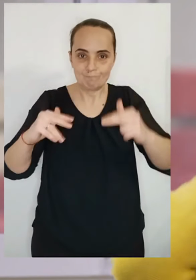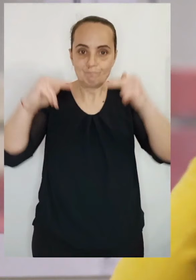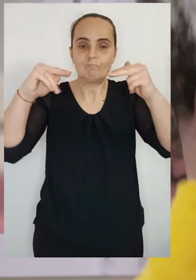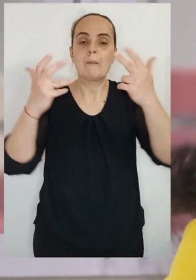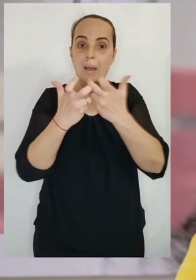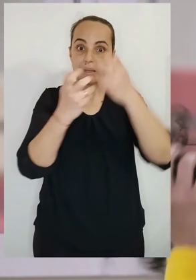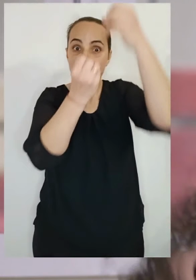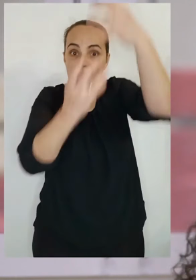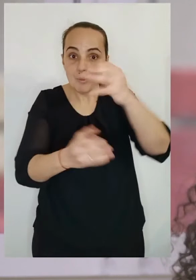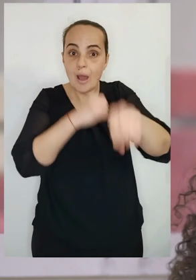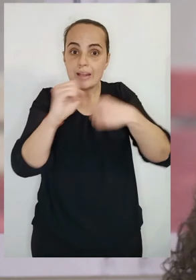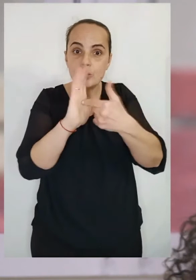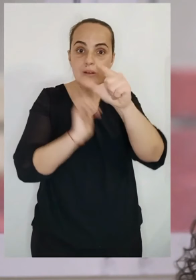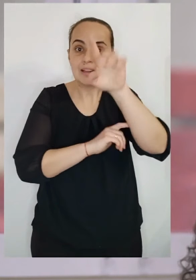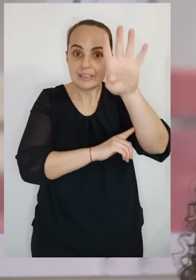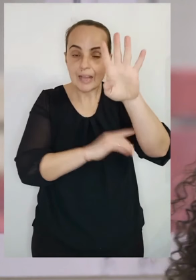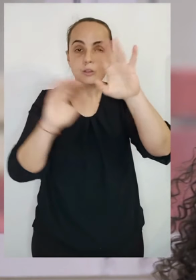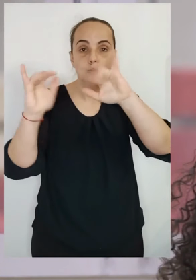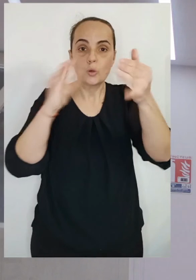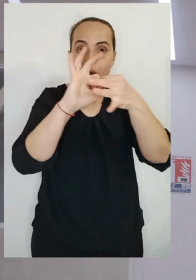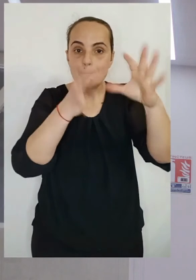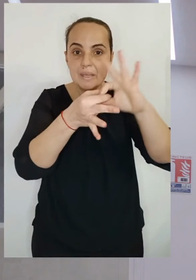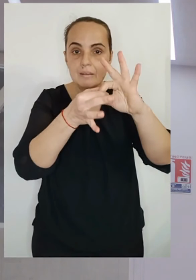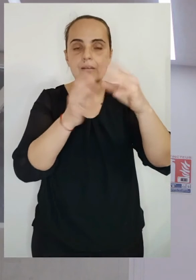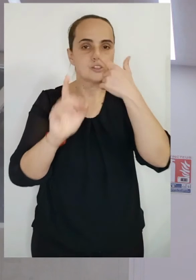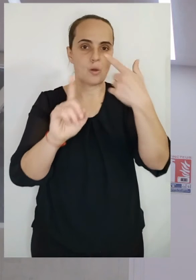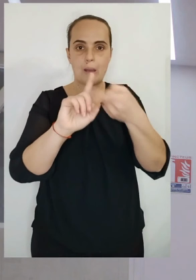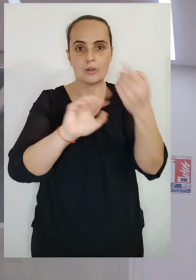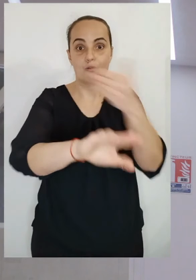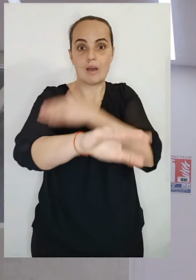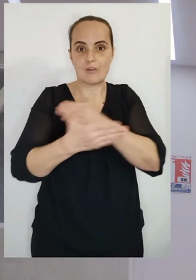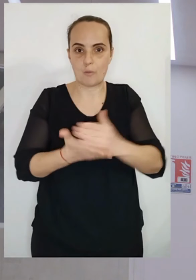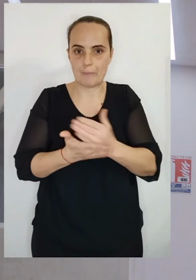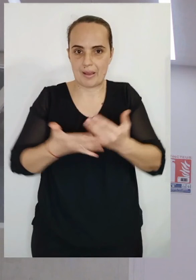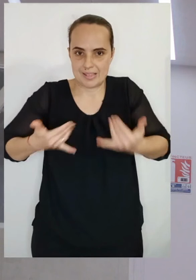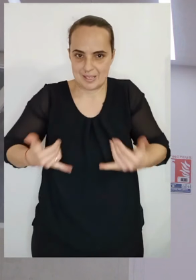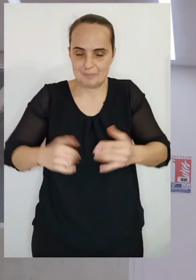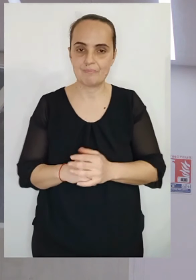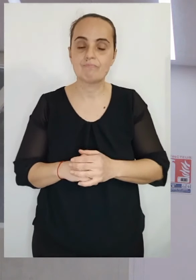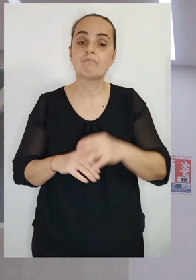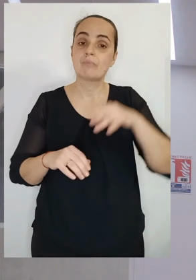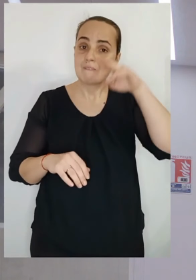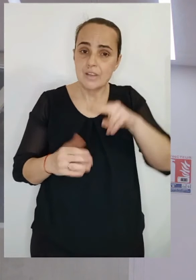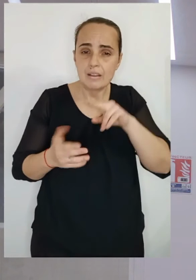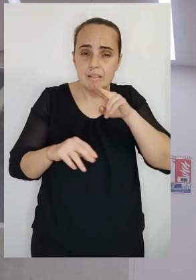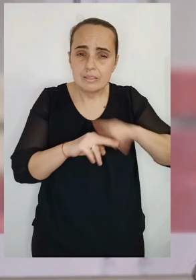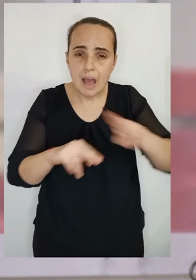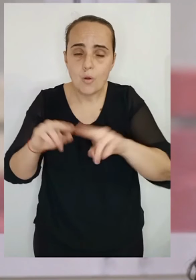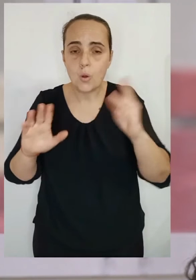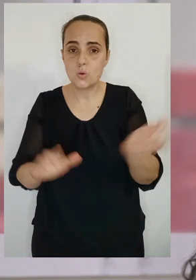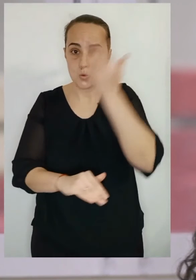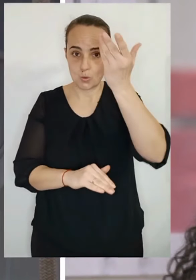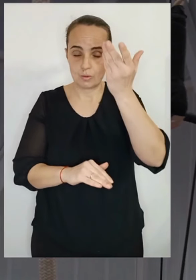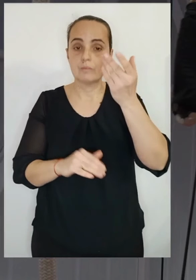grands événements, comme c'est le cas en 2024 avec les Jeux Olympiques. Et donc on s'est lancé dans des phases de rénovation ambitieuse.